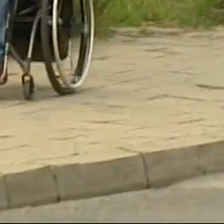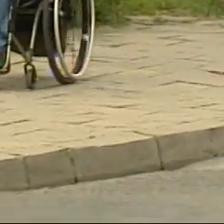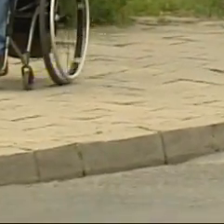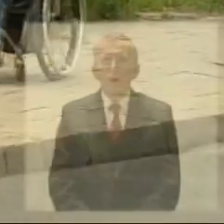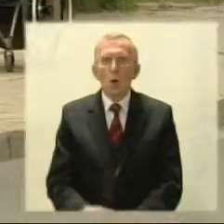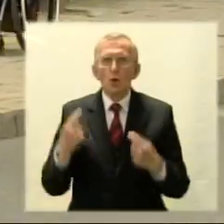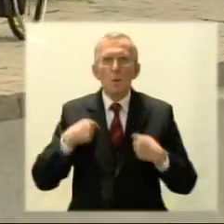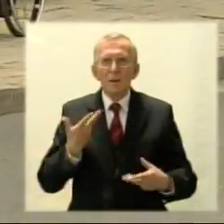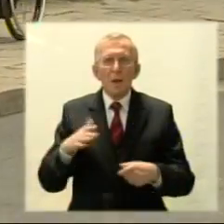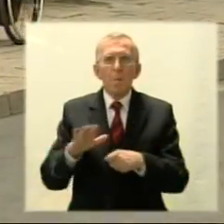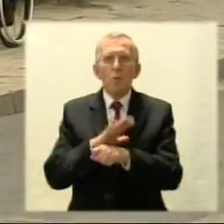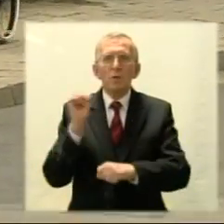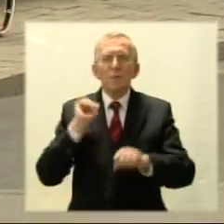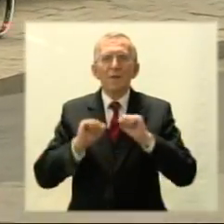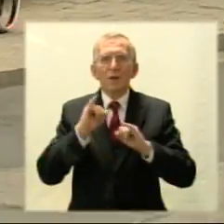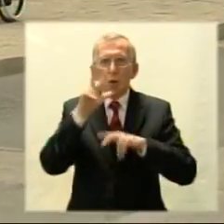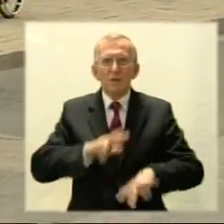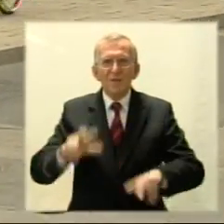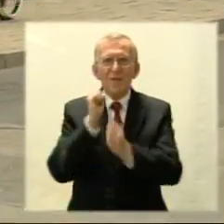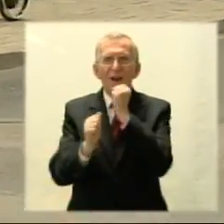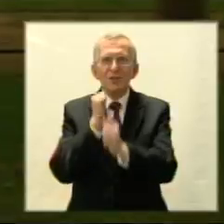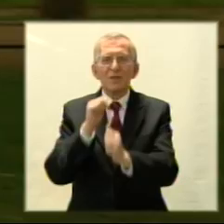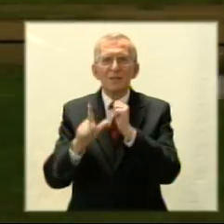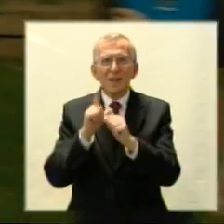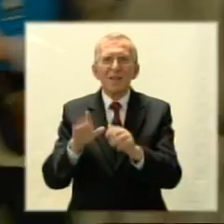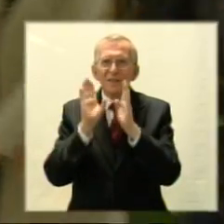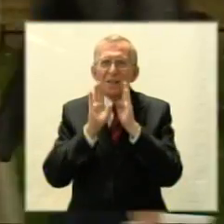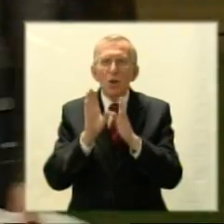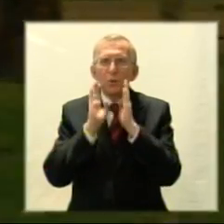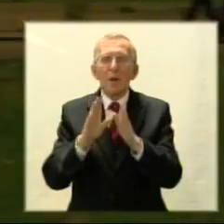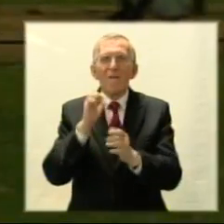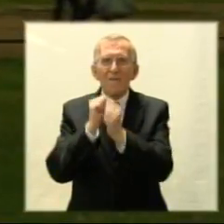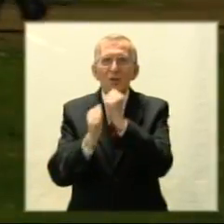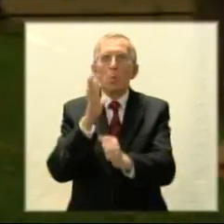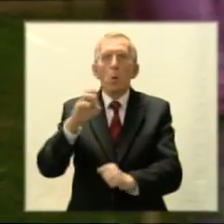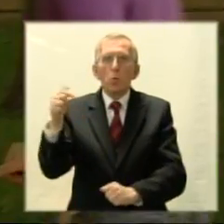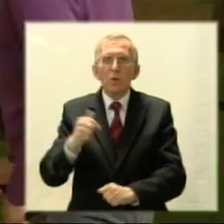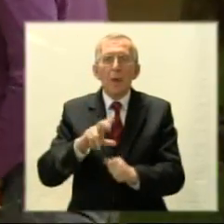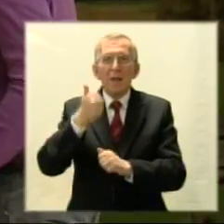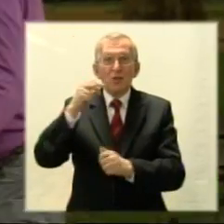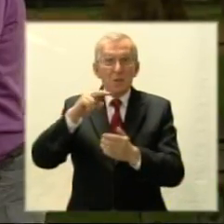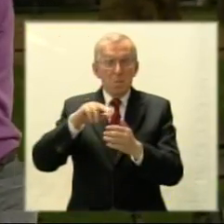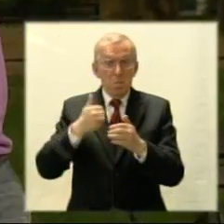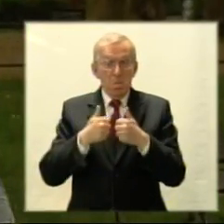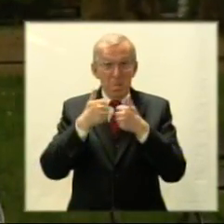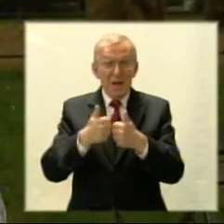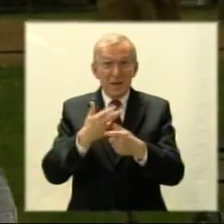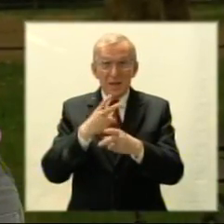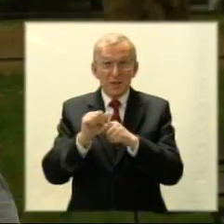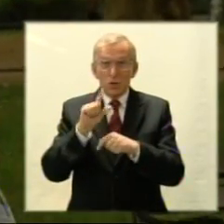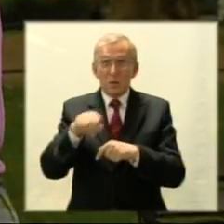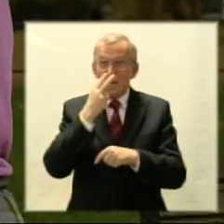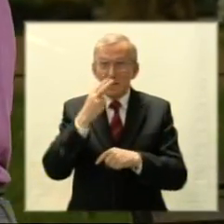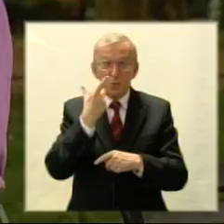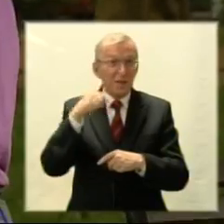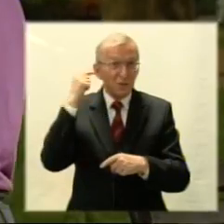osoby niepełnosprawne i ich rodziny walczą ze stereotypami walczą bo muszą bo na pierwszym planie jest to że czegoś nie widzą